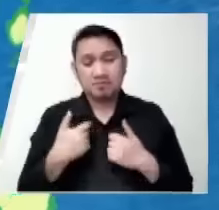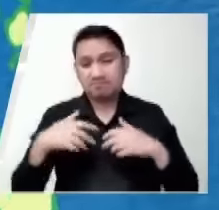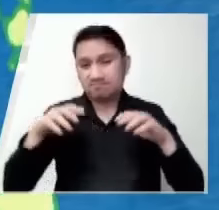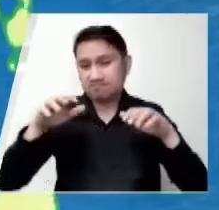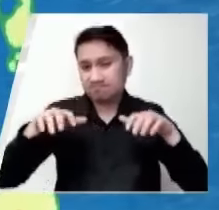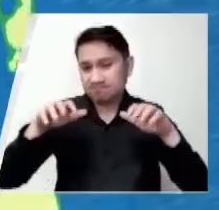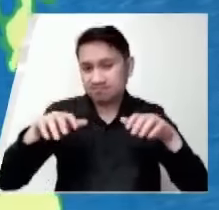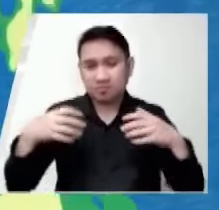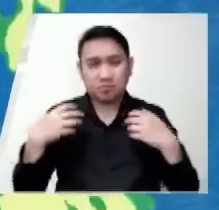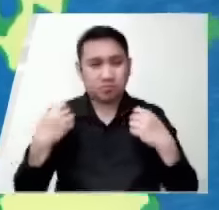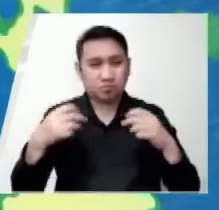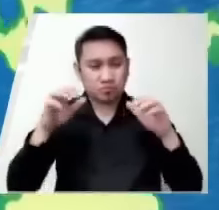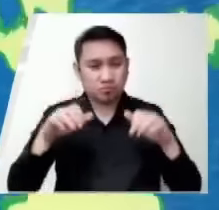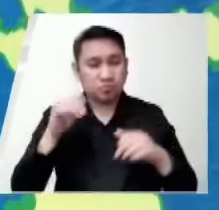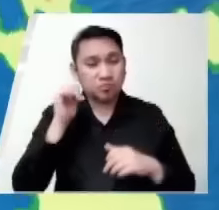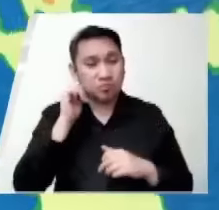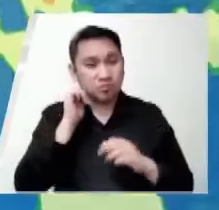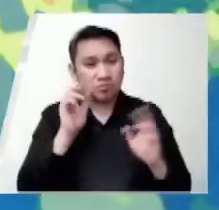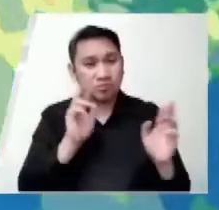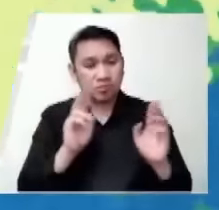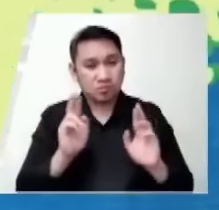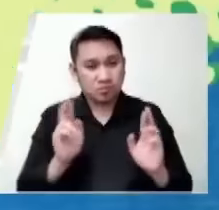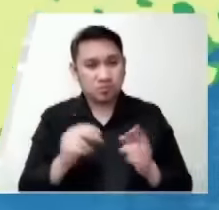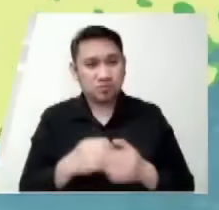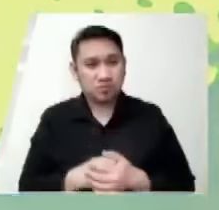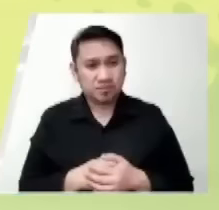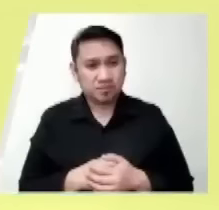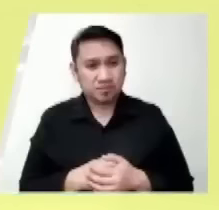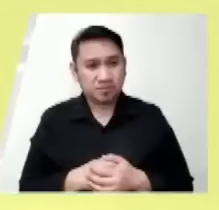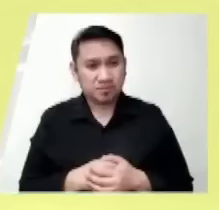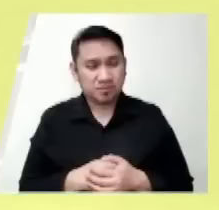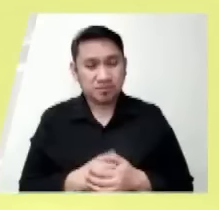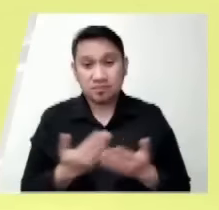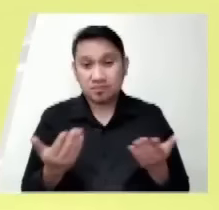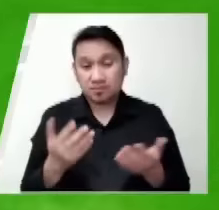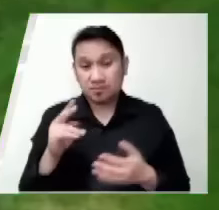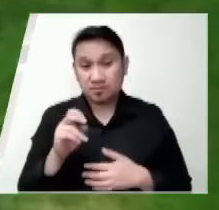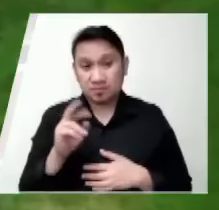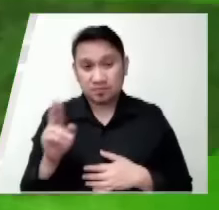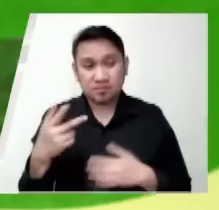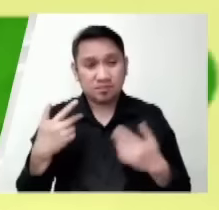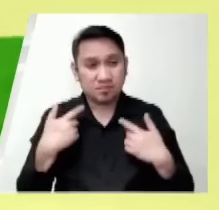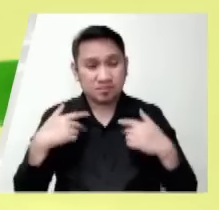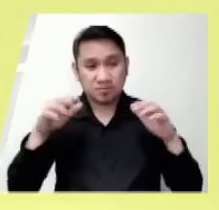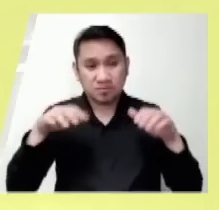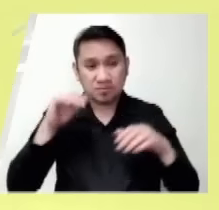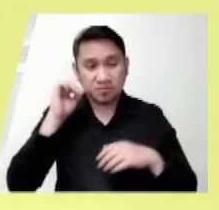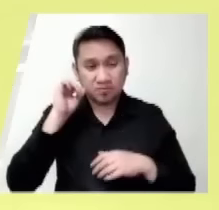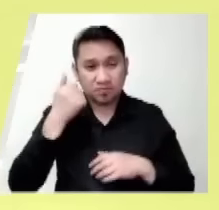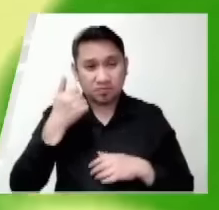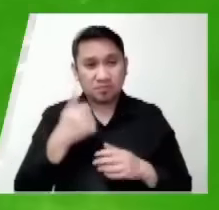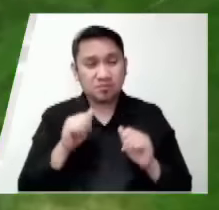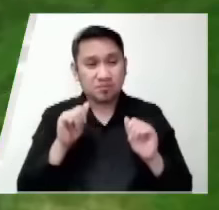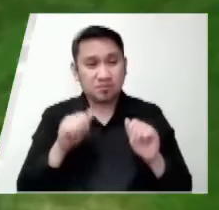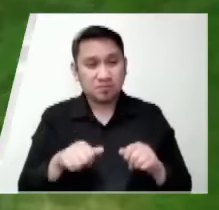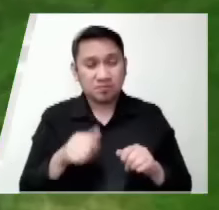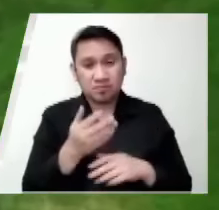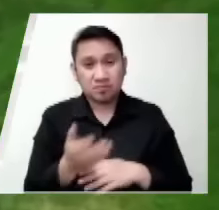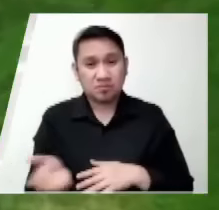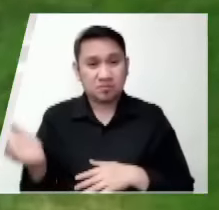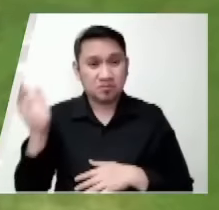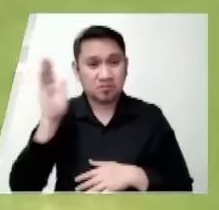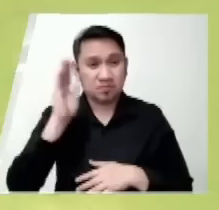kaya maging alerto pa rin ang mga residente. Sa Metro Manila, mataas po ang tsyansa ng ulan bukas. Posible pong halos buong araw nga po yan.